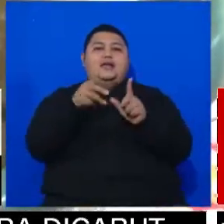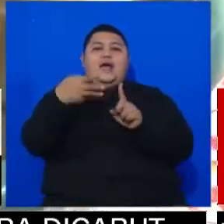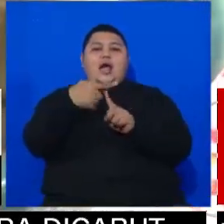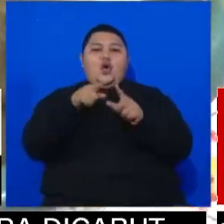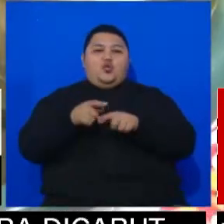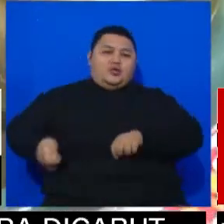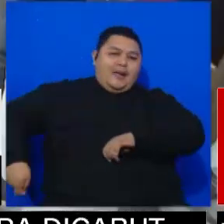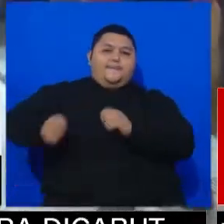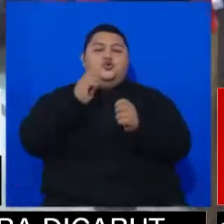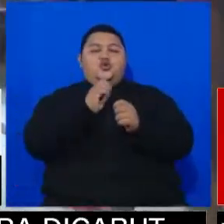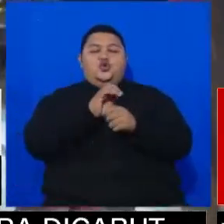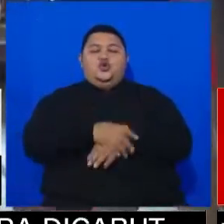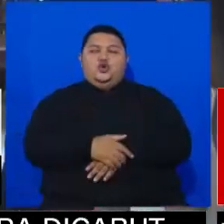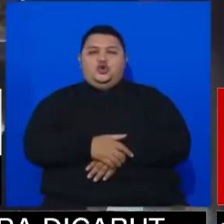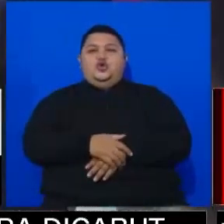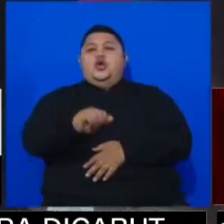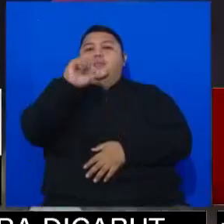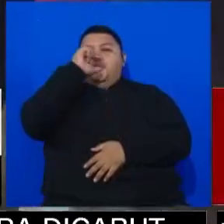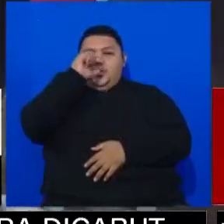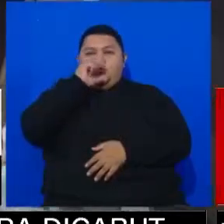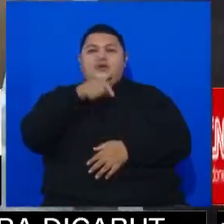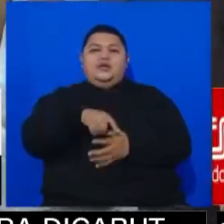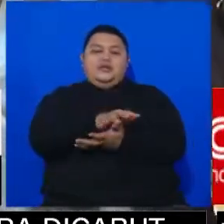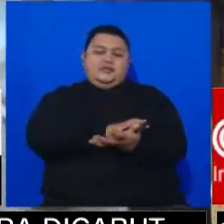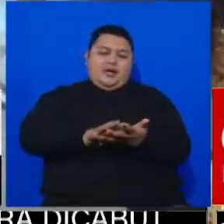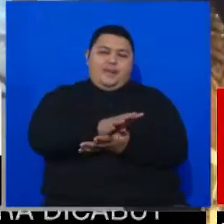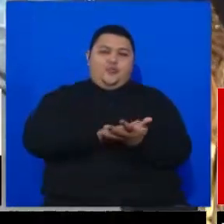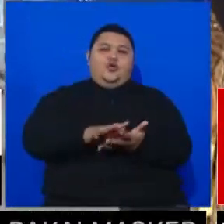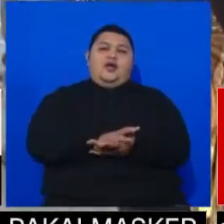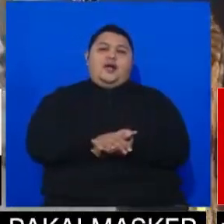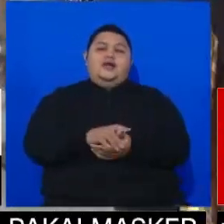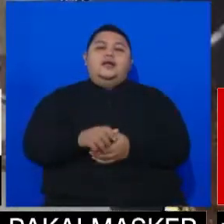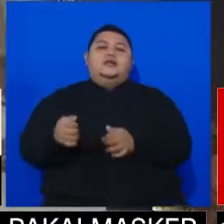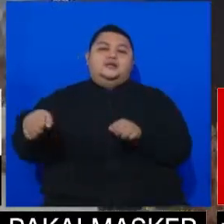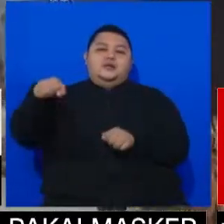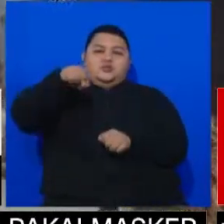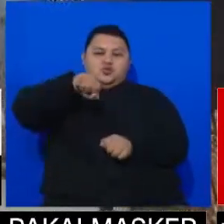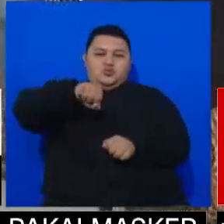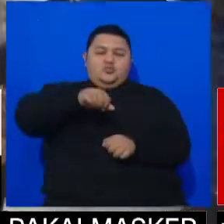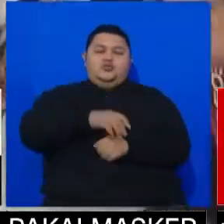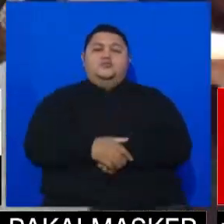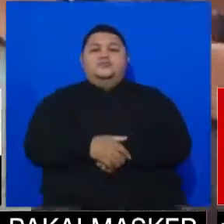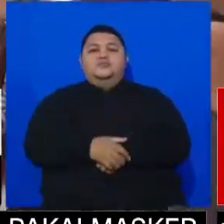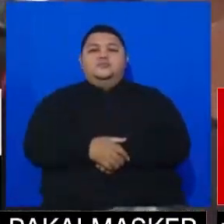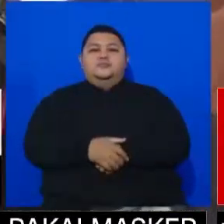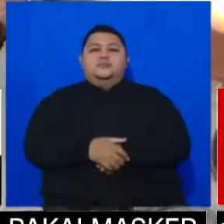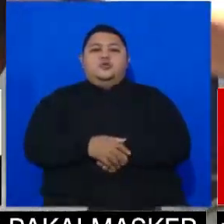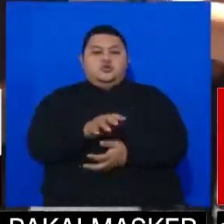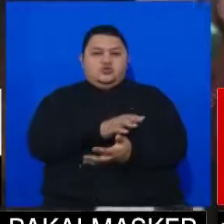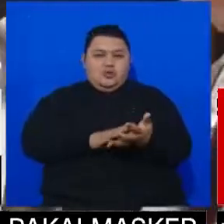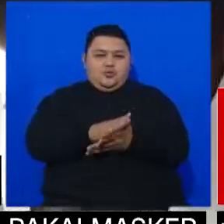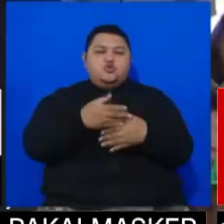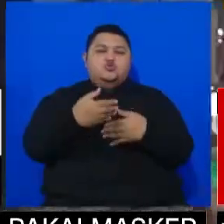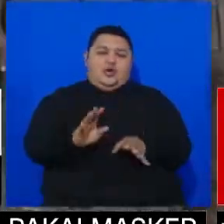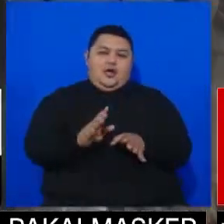Sebelum digebyur, dawet atau minuman sejenis cendol dicampurkan air dari sumur Tirto Wening. Lalu, dawet yang sudah dicampur